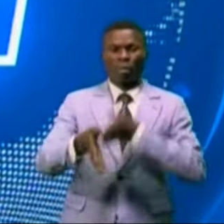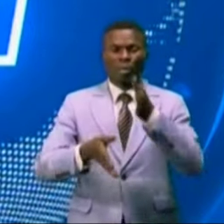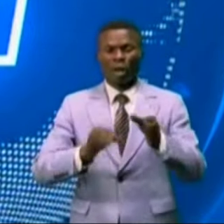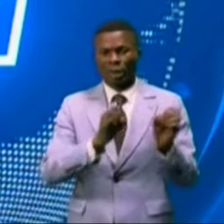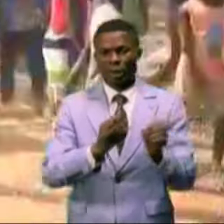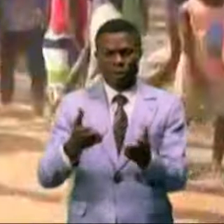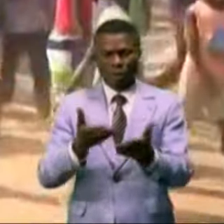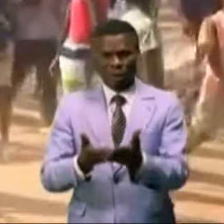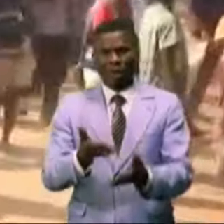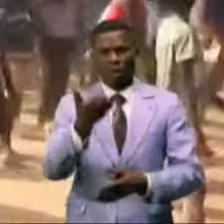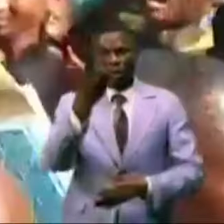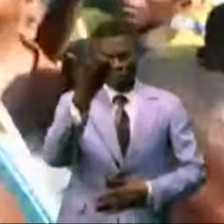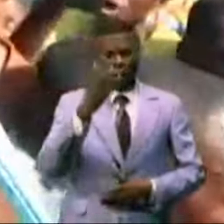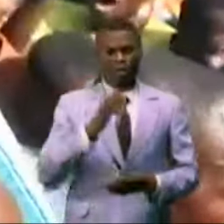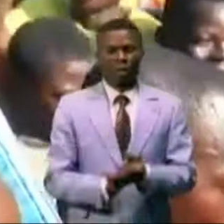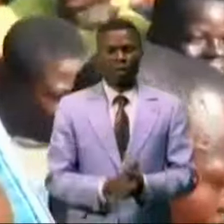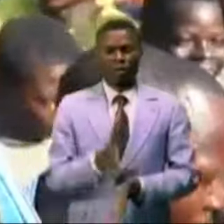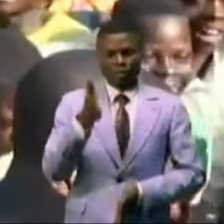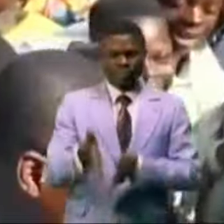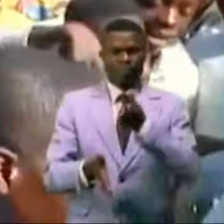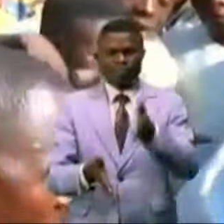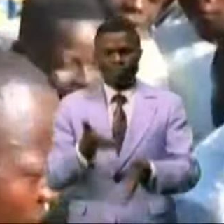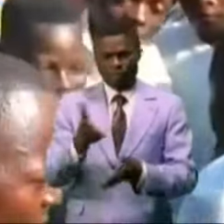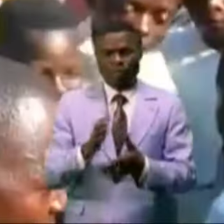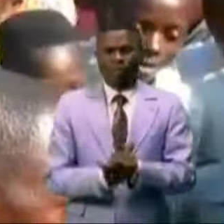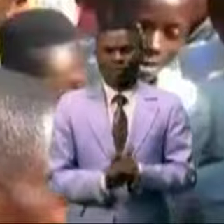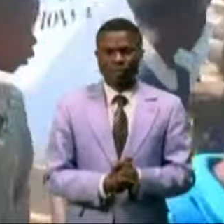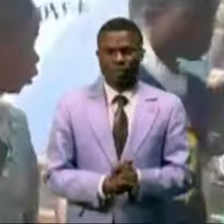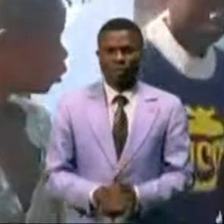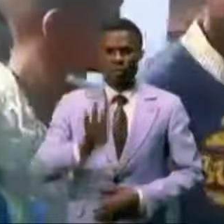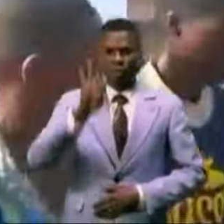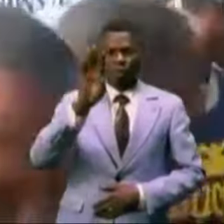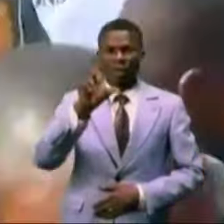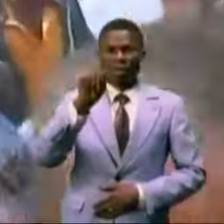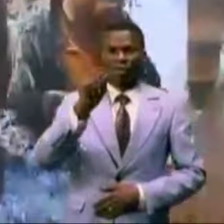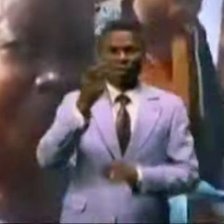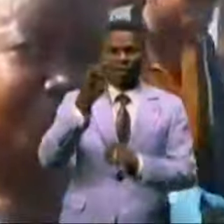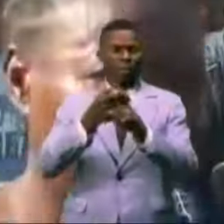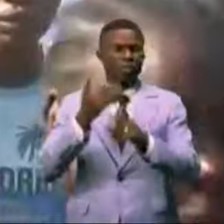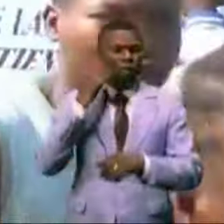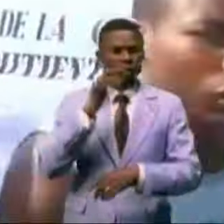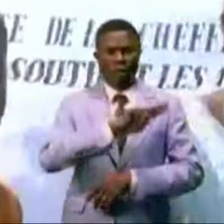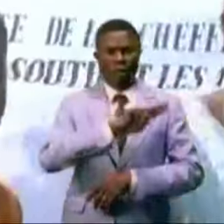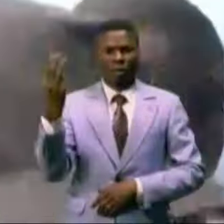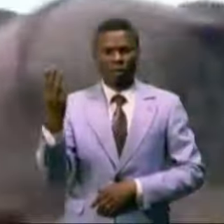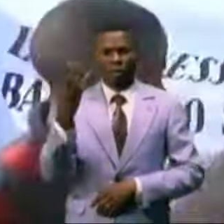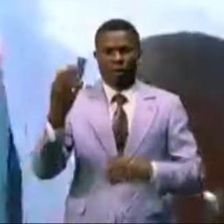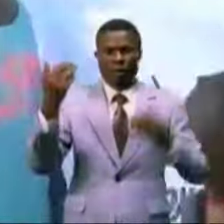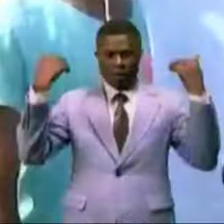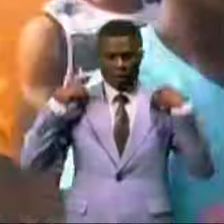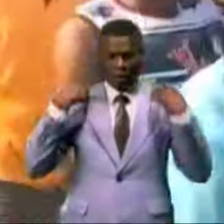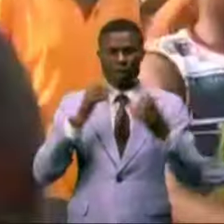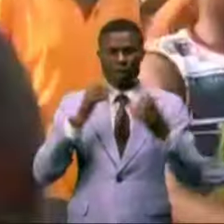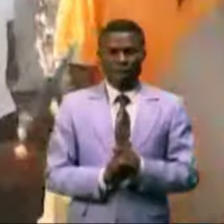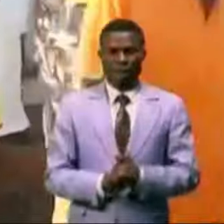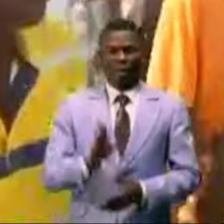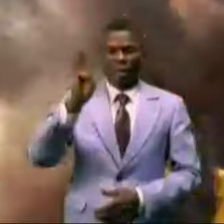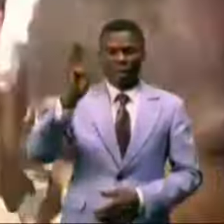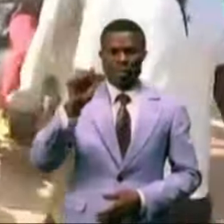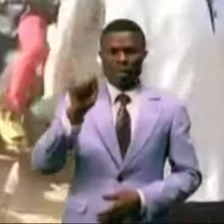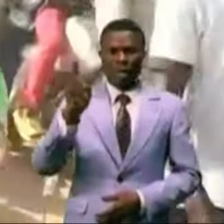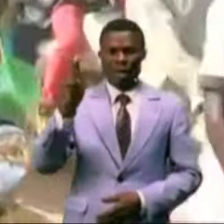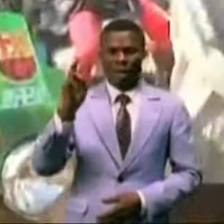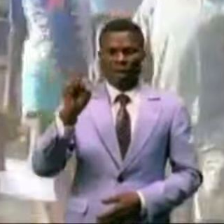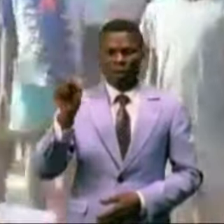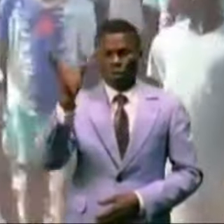organisée. Réunis comme un seul homme, ce jeudi 20 juin 2024, les notables de la chefferie Bakongolo au territoire de Manono, avec